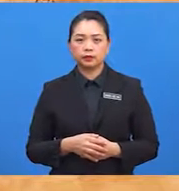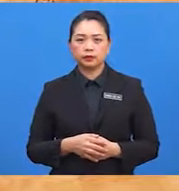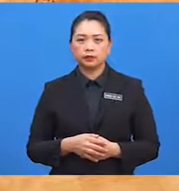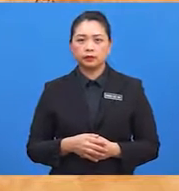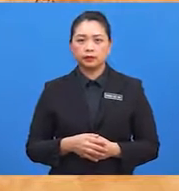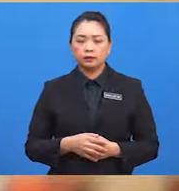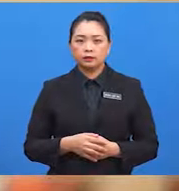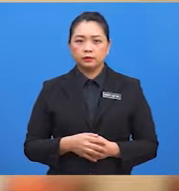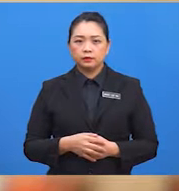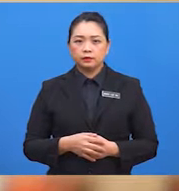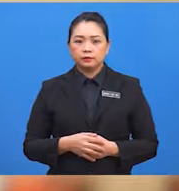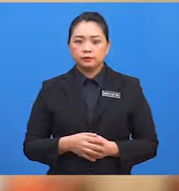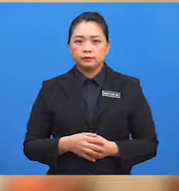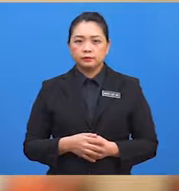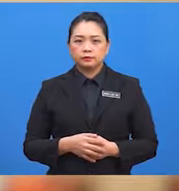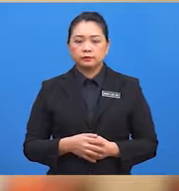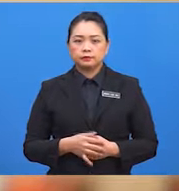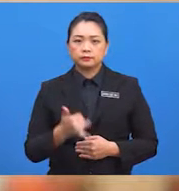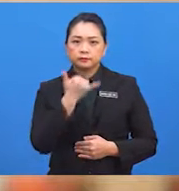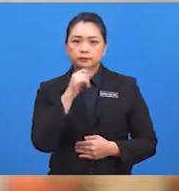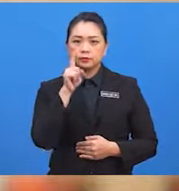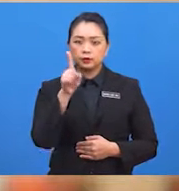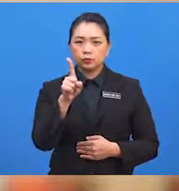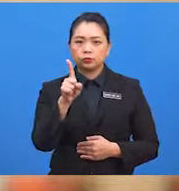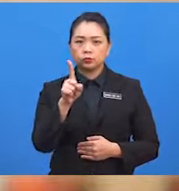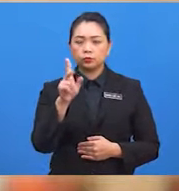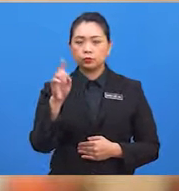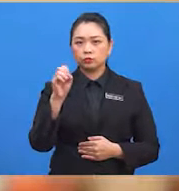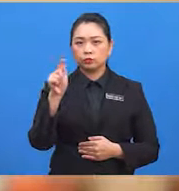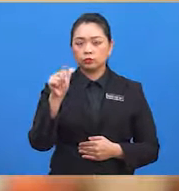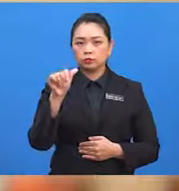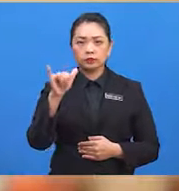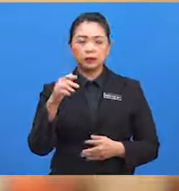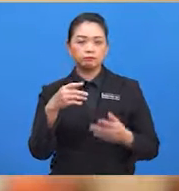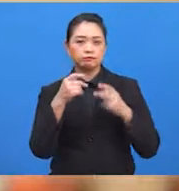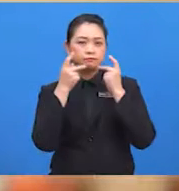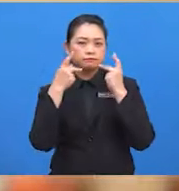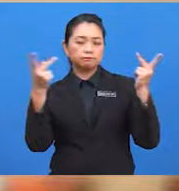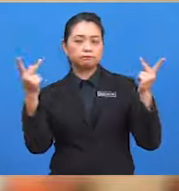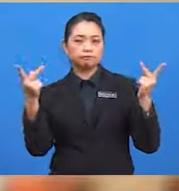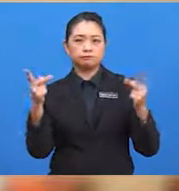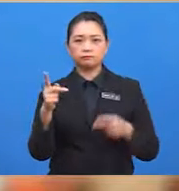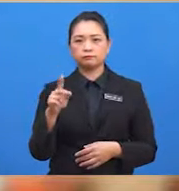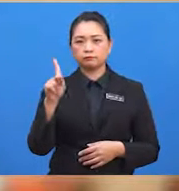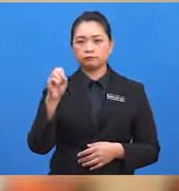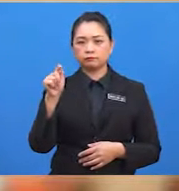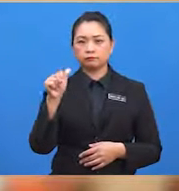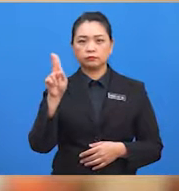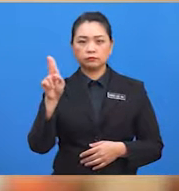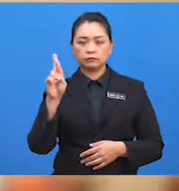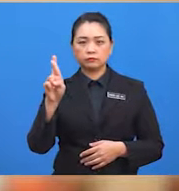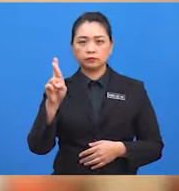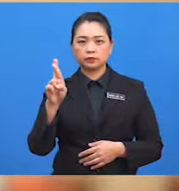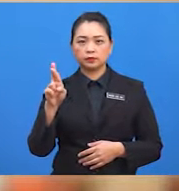negara kota tamadun Mesopotamia yang masyhur ialah kota Ur. Negara kota Ur